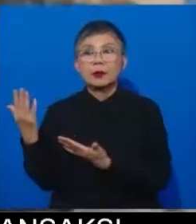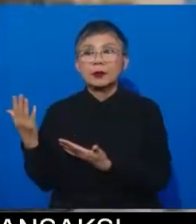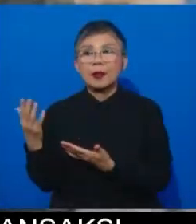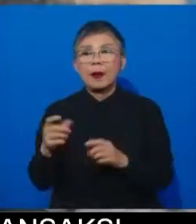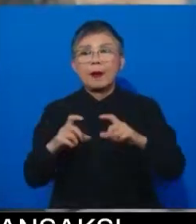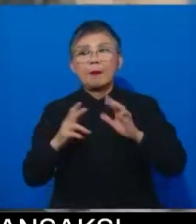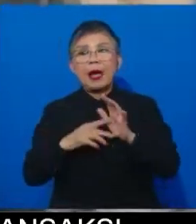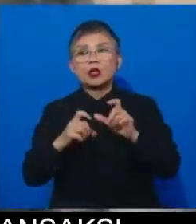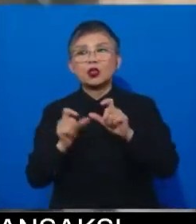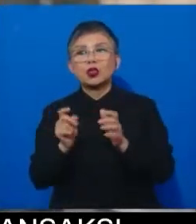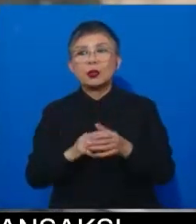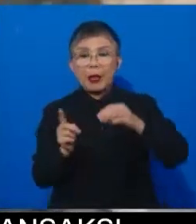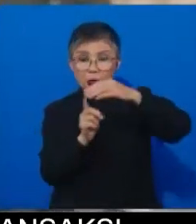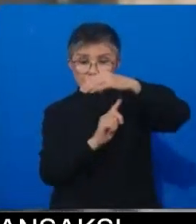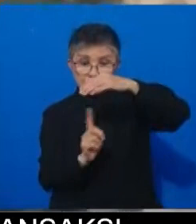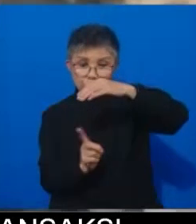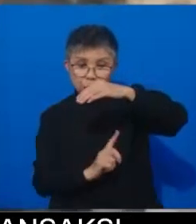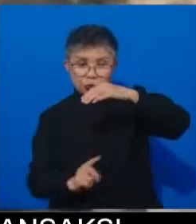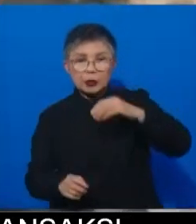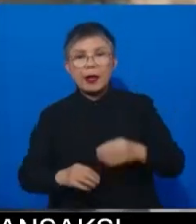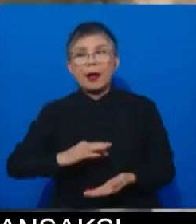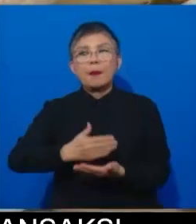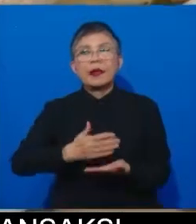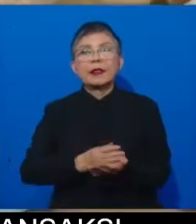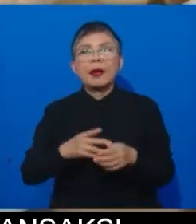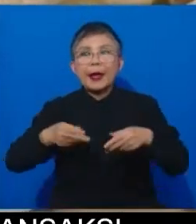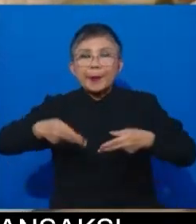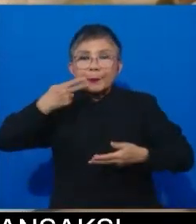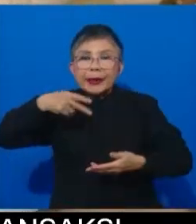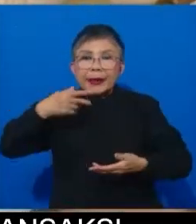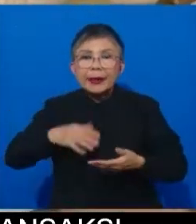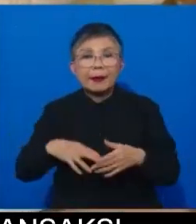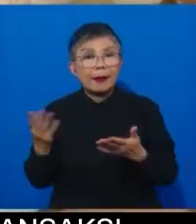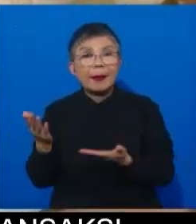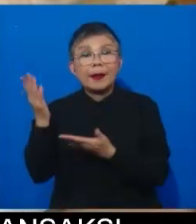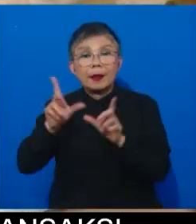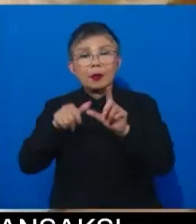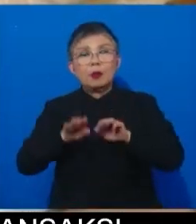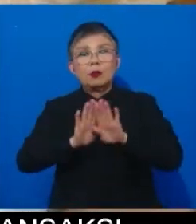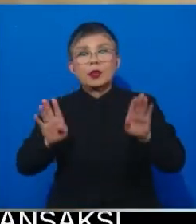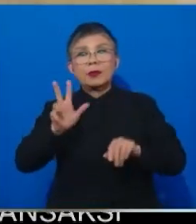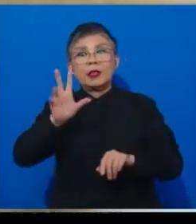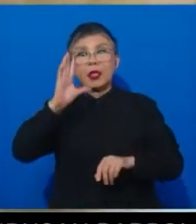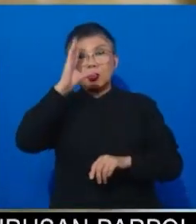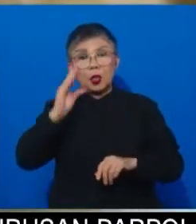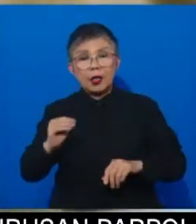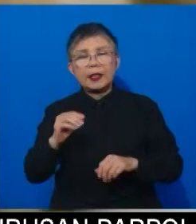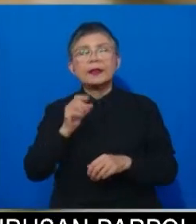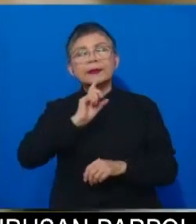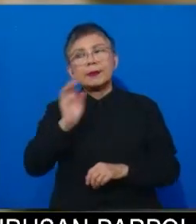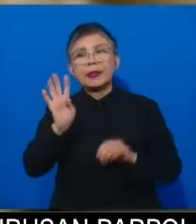marsus, martabak usus, dan marmi, martabak mie. Kedai Marlung buka mulai pukul 3 sore hingga pukul 9